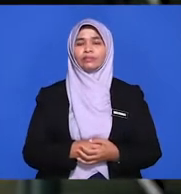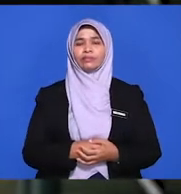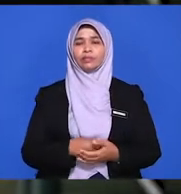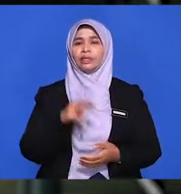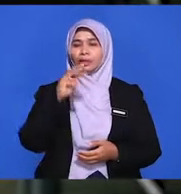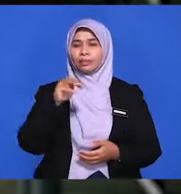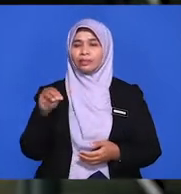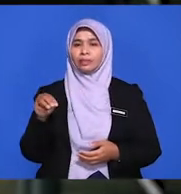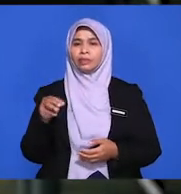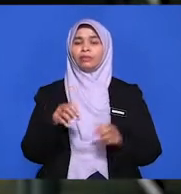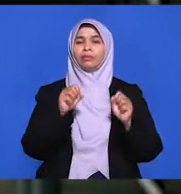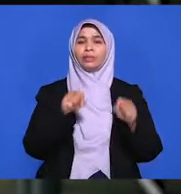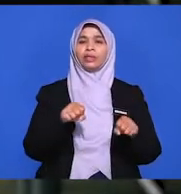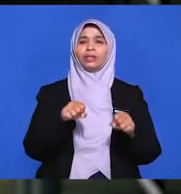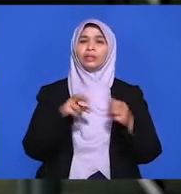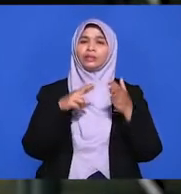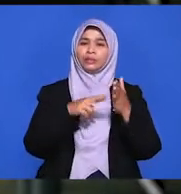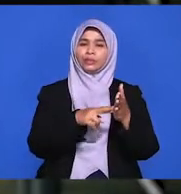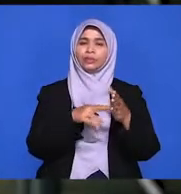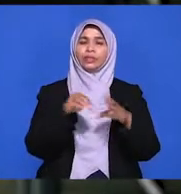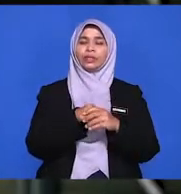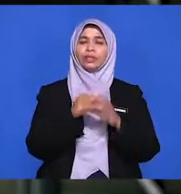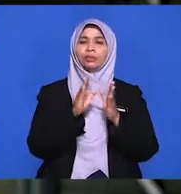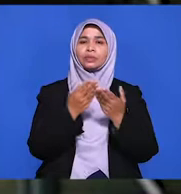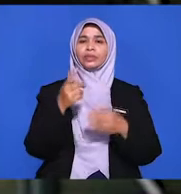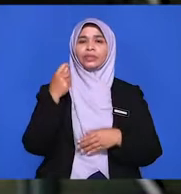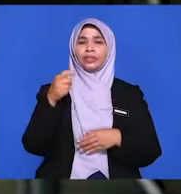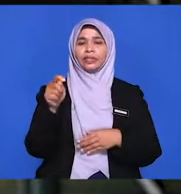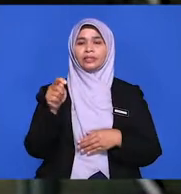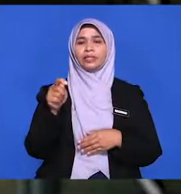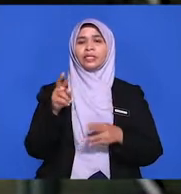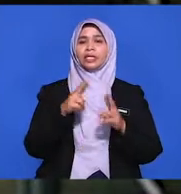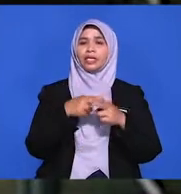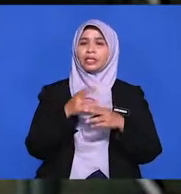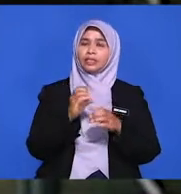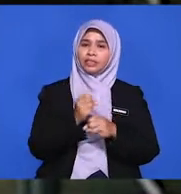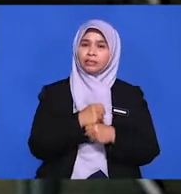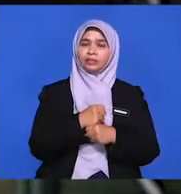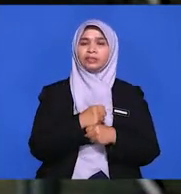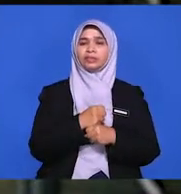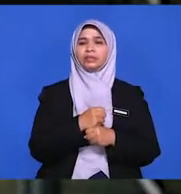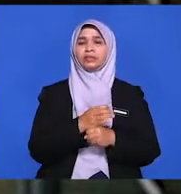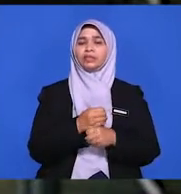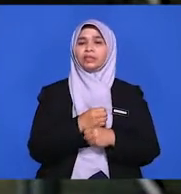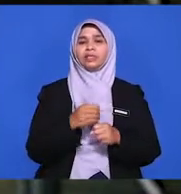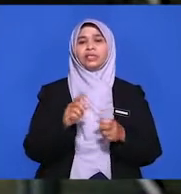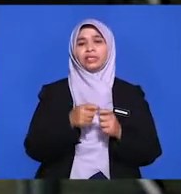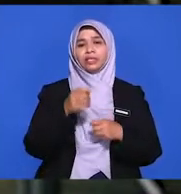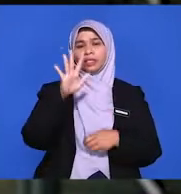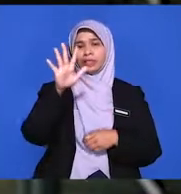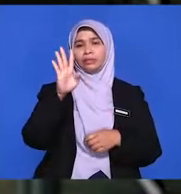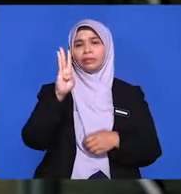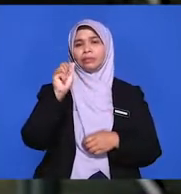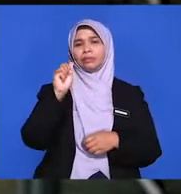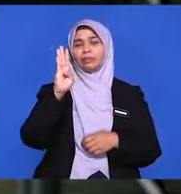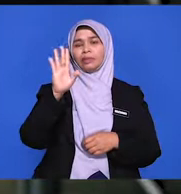Murid-murid bolehlah merujuk dalam buku teks reka cipta tingkatan 5, bab 8 pada